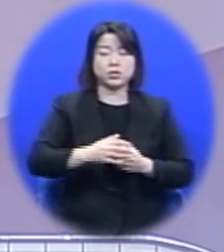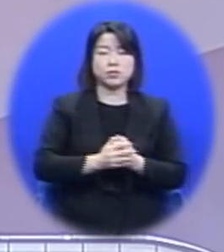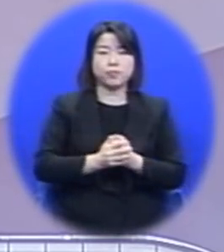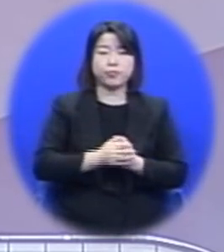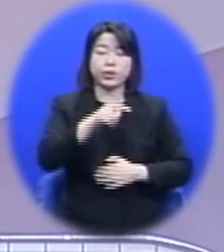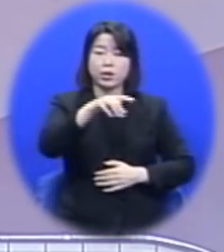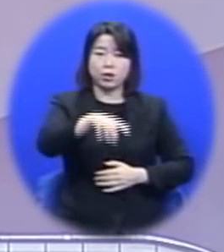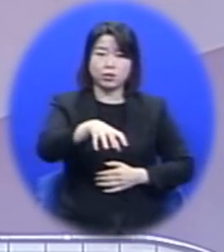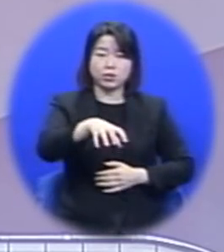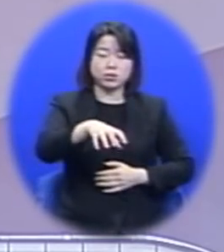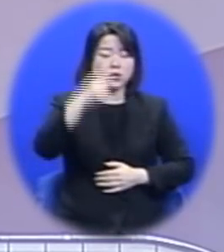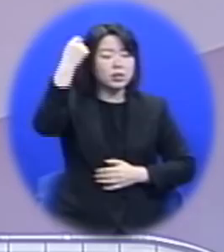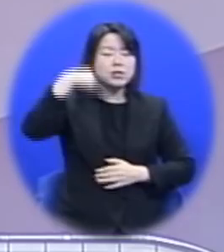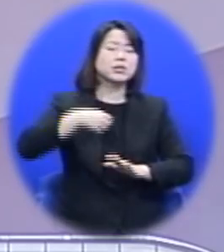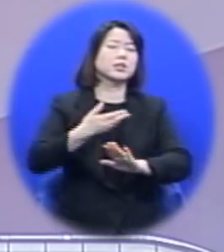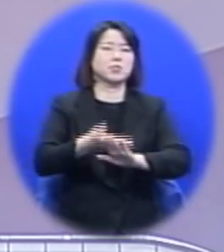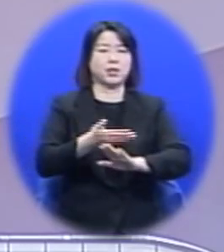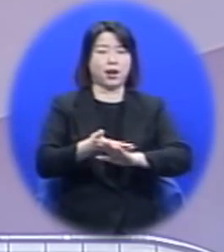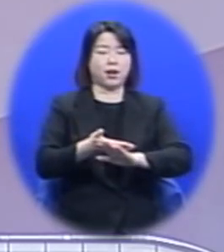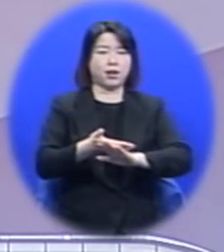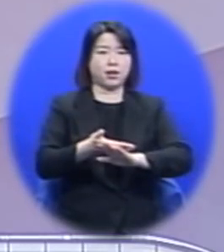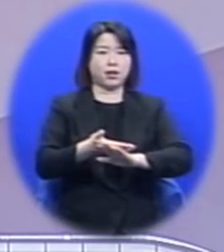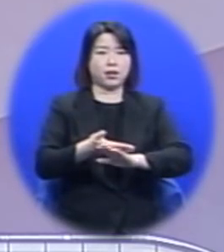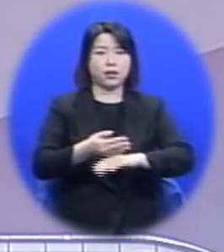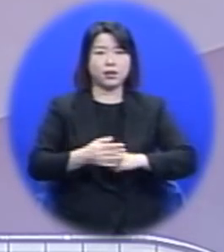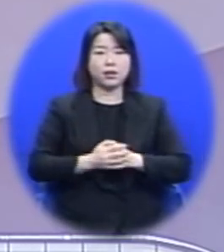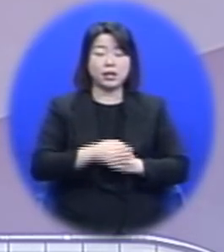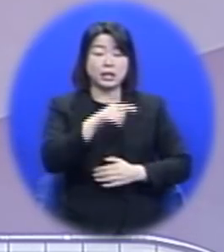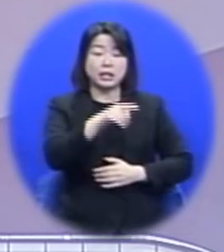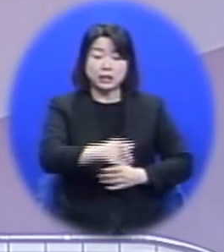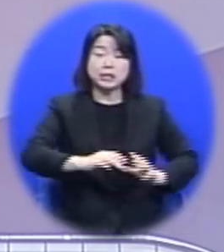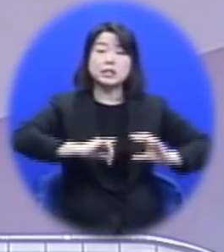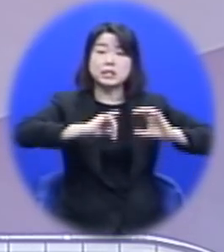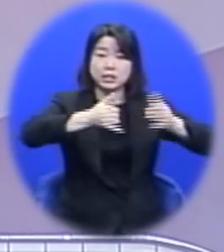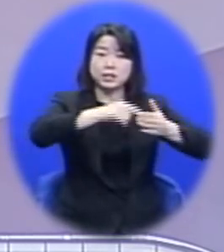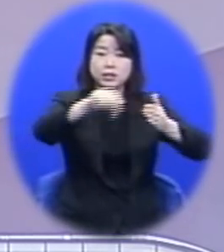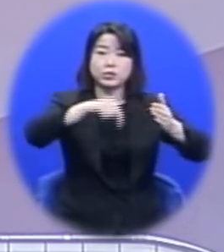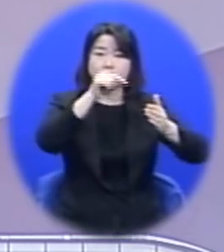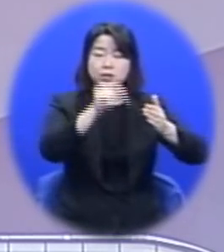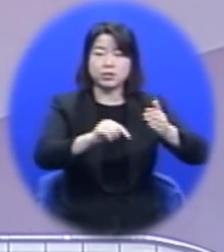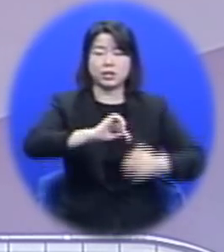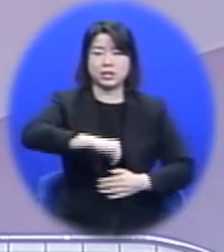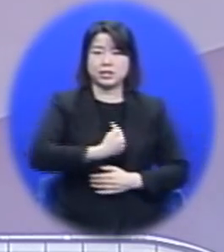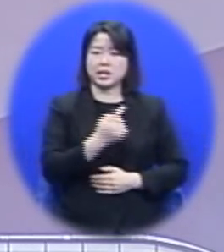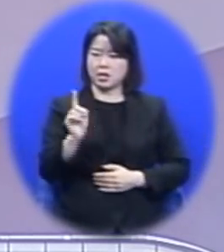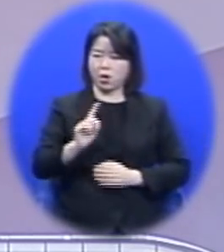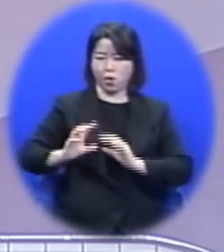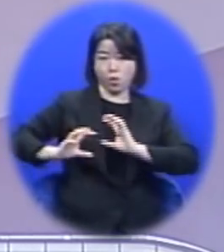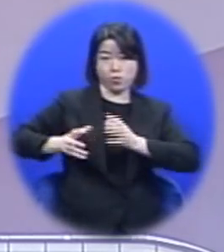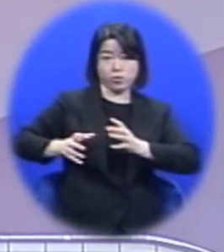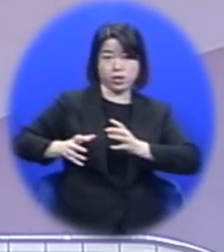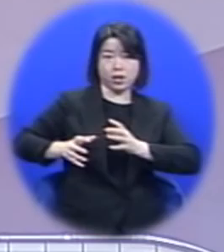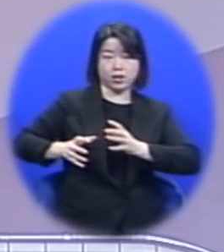거기서 느낌이 달랐어요. 이 세상에서는 자기가 어느 나라